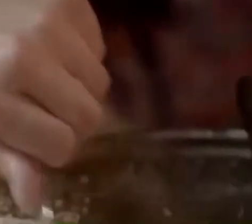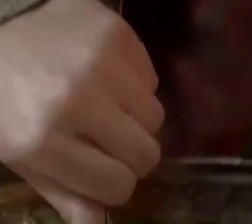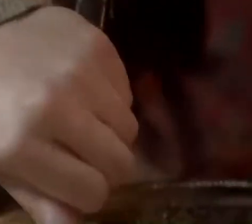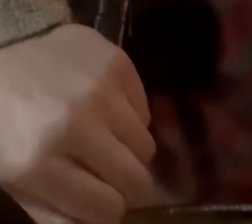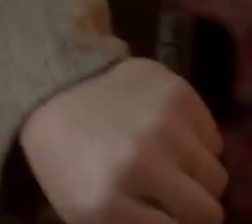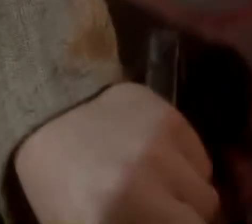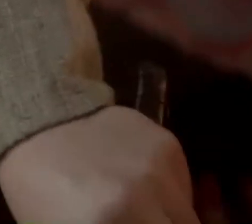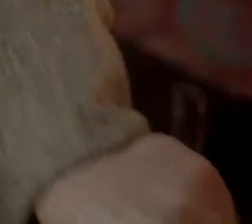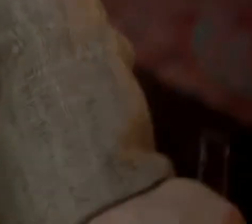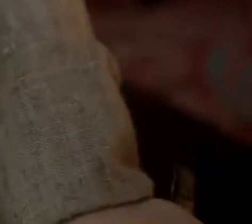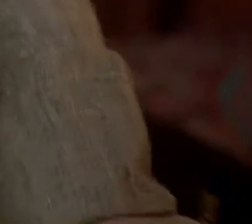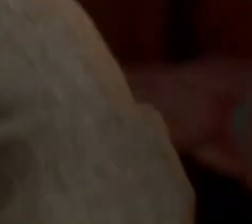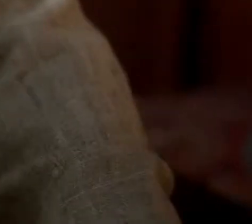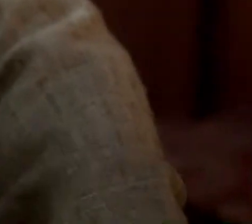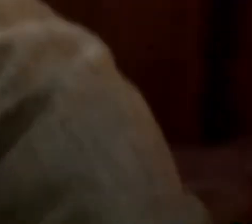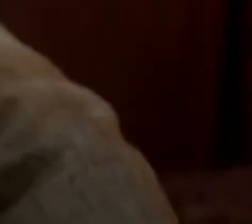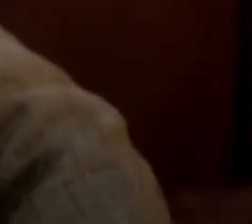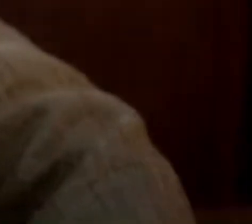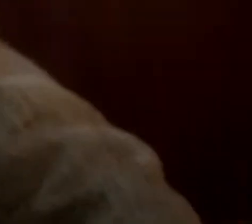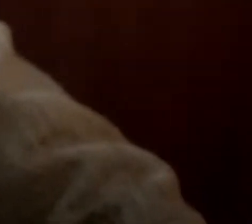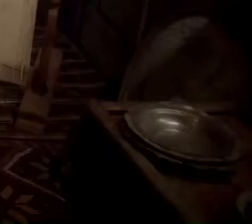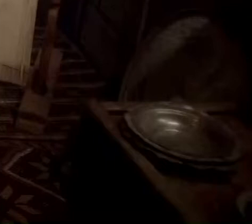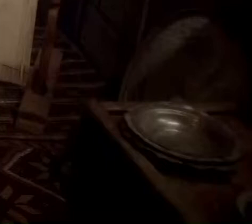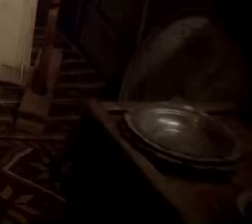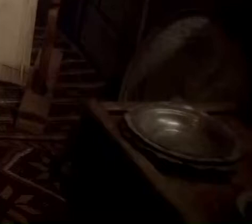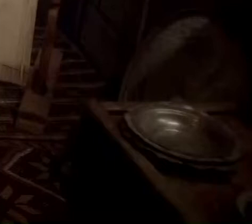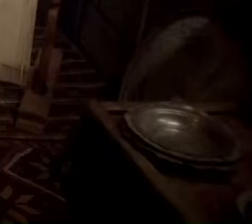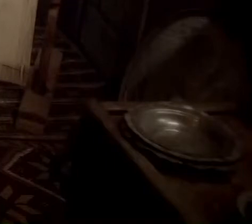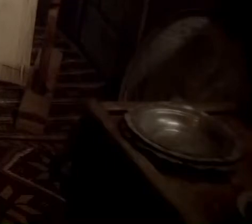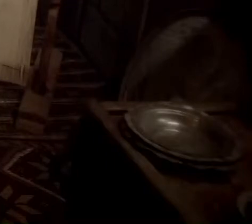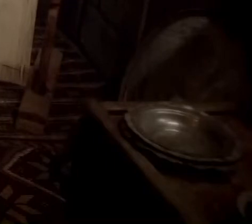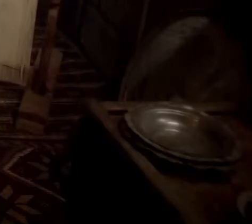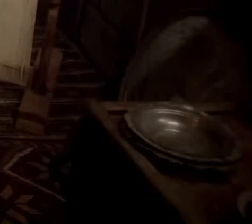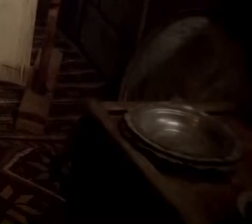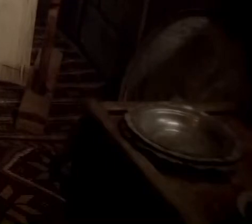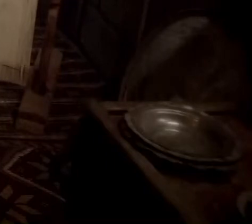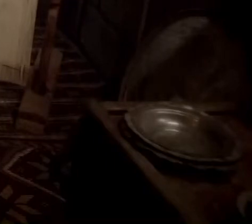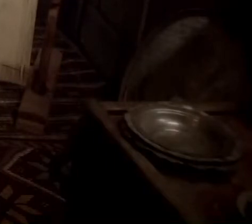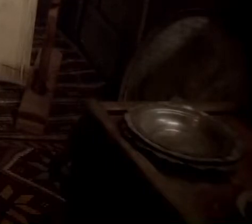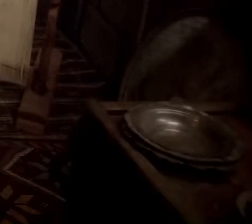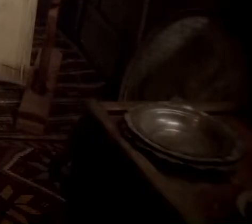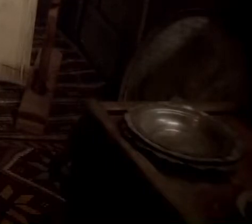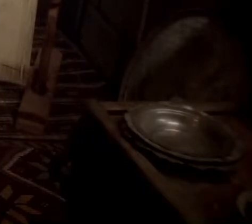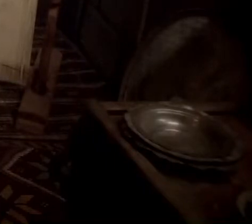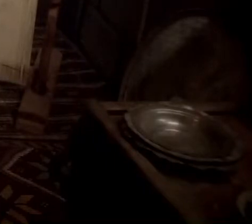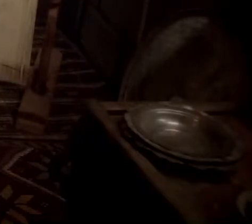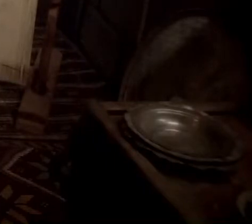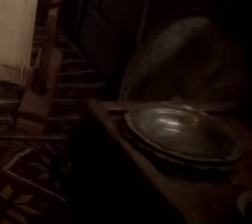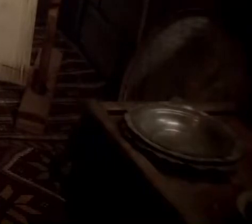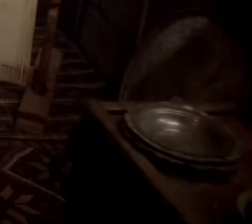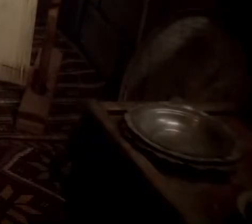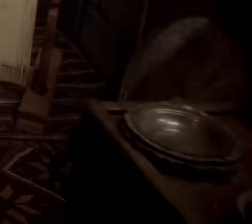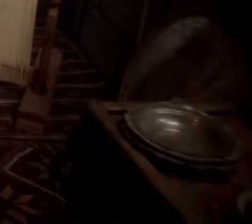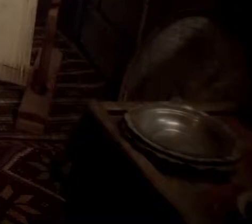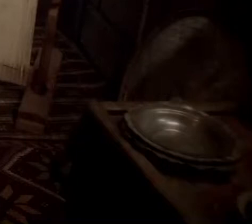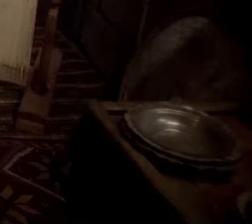kaşık yontuyor. Bacım Sultan sofra bezini dokuma tezgahının ortasındaki tahta uzantıya taktı. Durgun